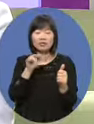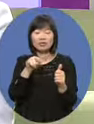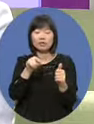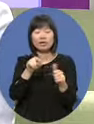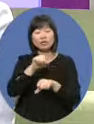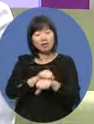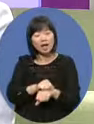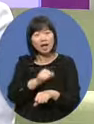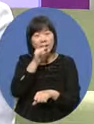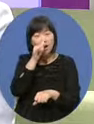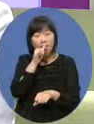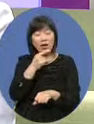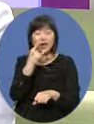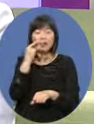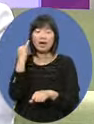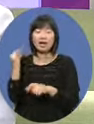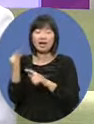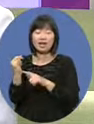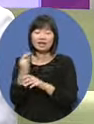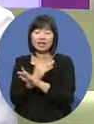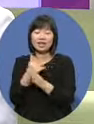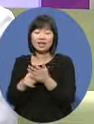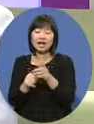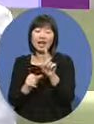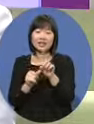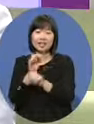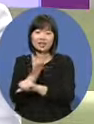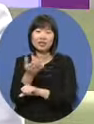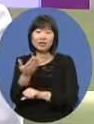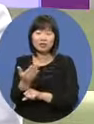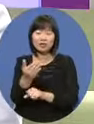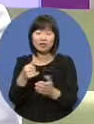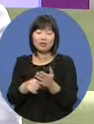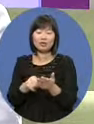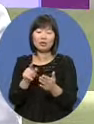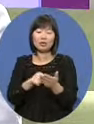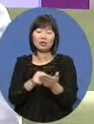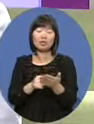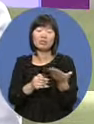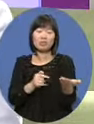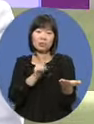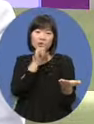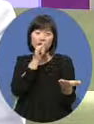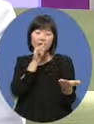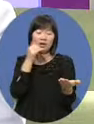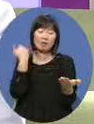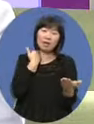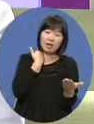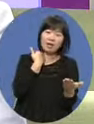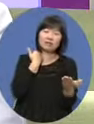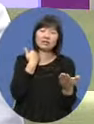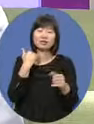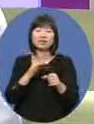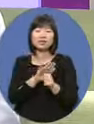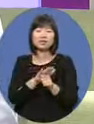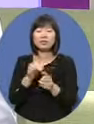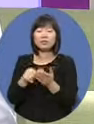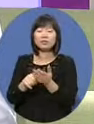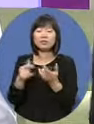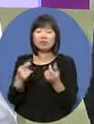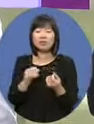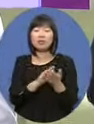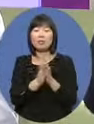좀 잘하면은 그러면 엄마가 뭐 장난감 하나 사줄게. 이렇게 물질로 보상하기 시작하시면 보이지 않는 애정이 물질화돼